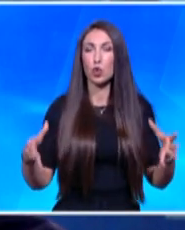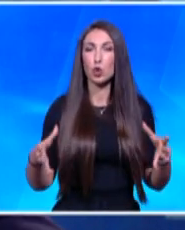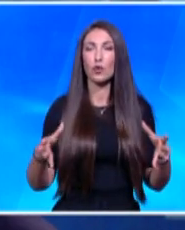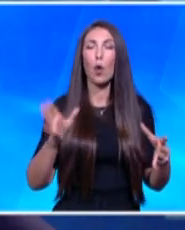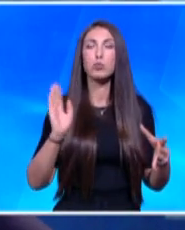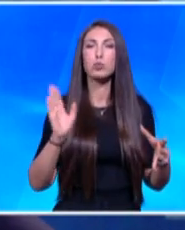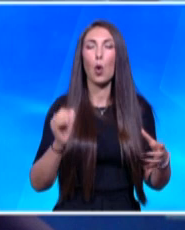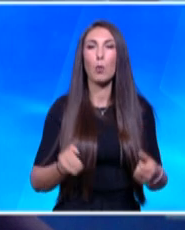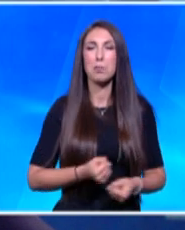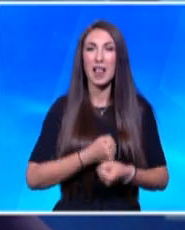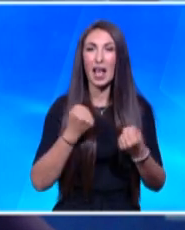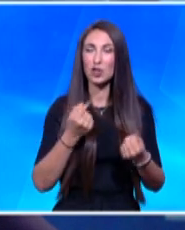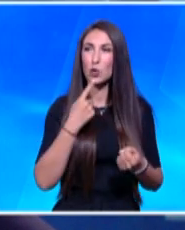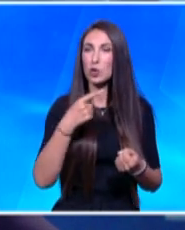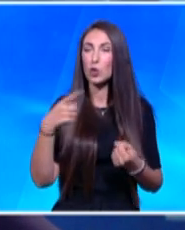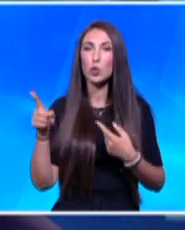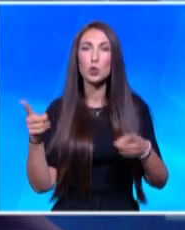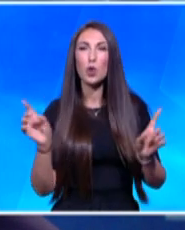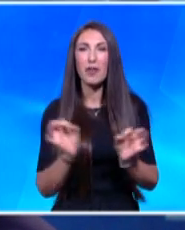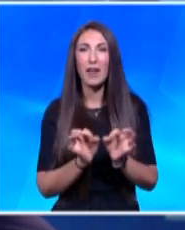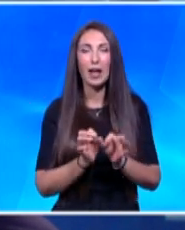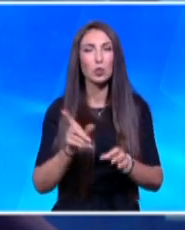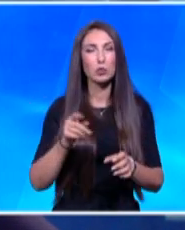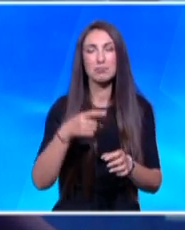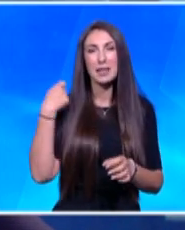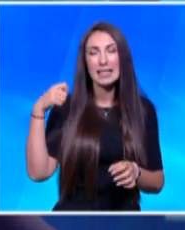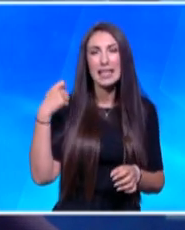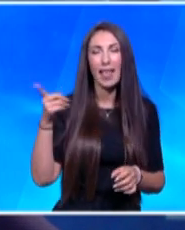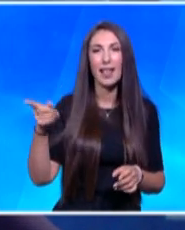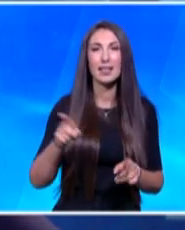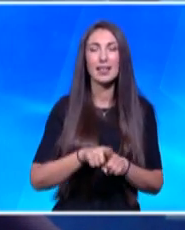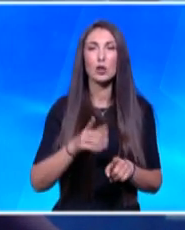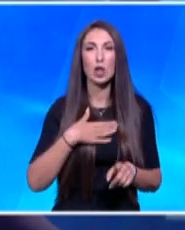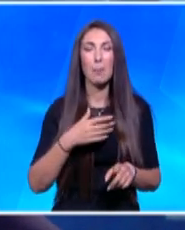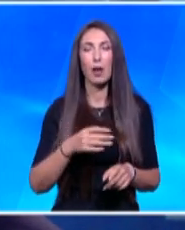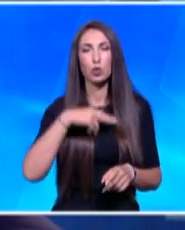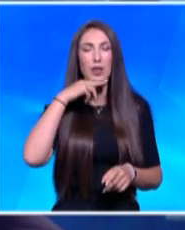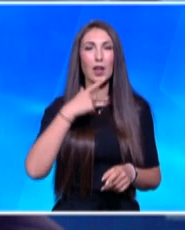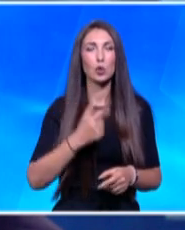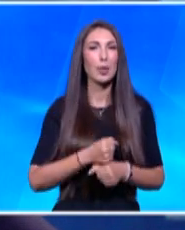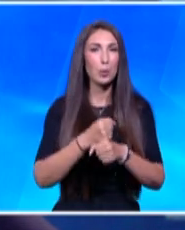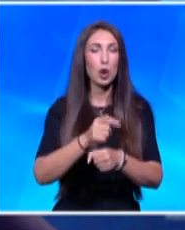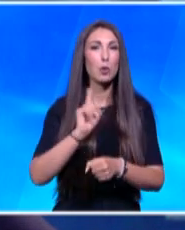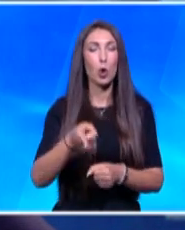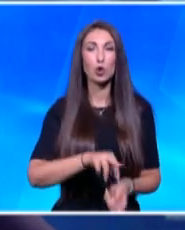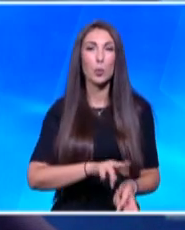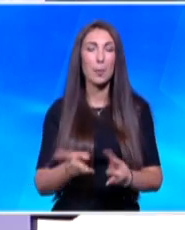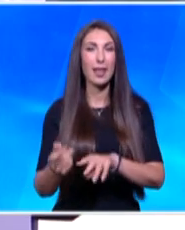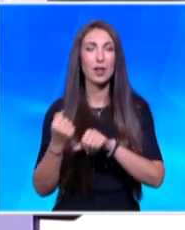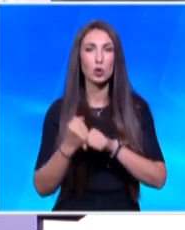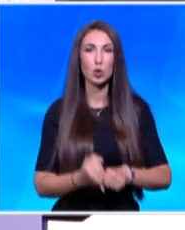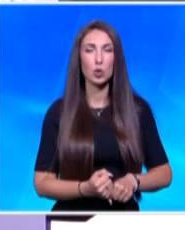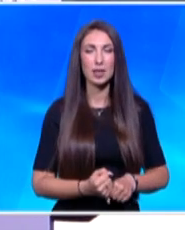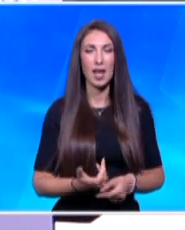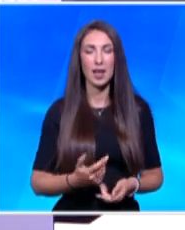плашещо за всякакви фактори, включително и за президента, тъй като разполага с необходимия брой депутати да промени конституцията доста осезаемо. Добре, в